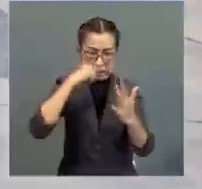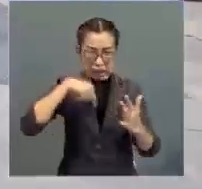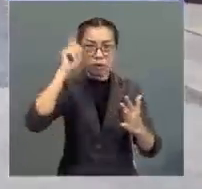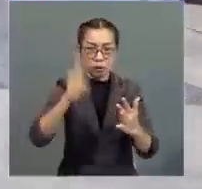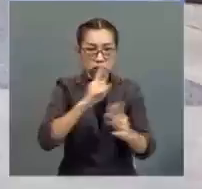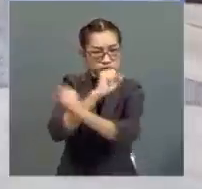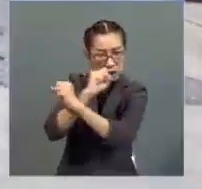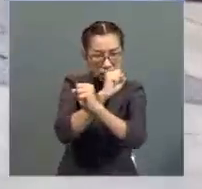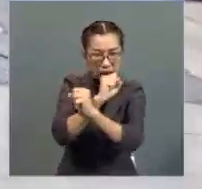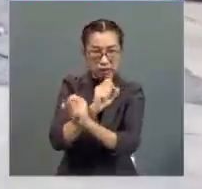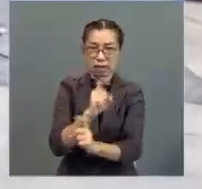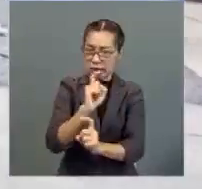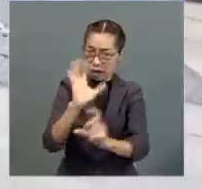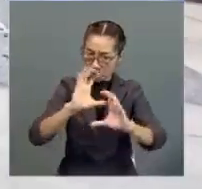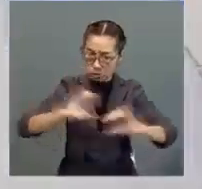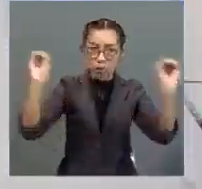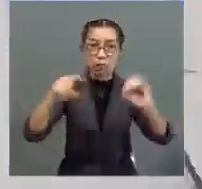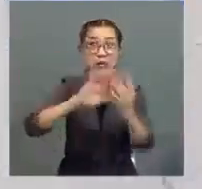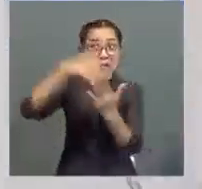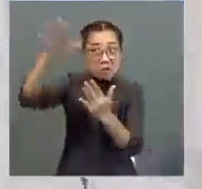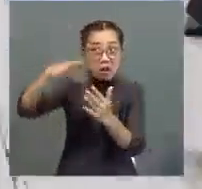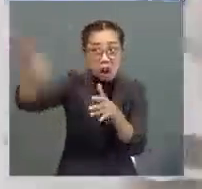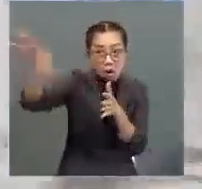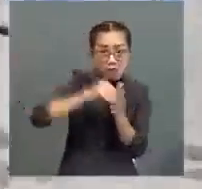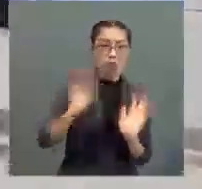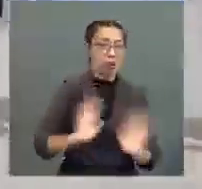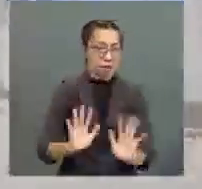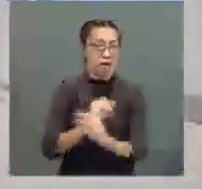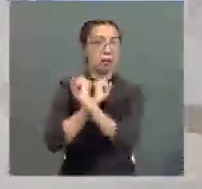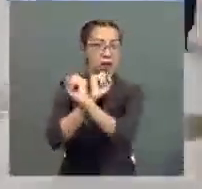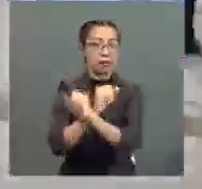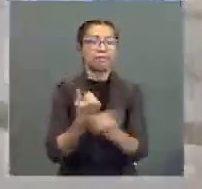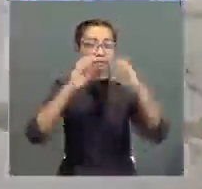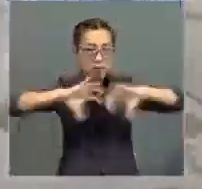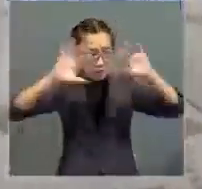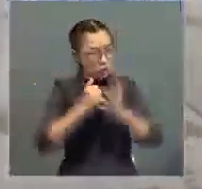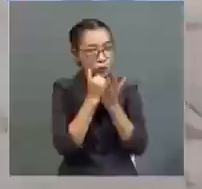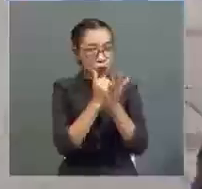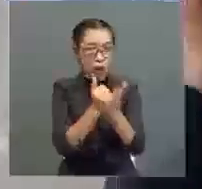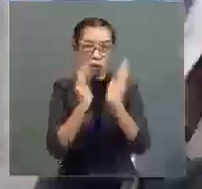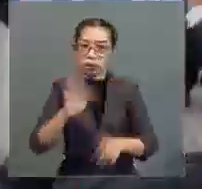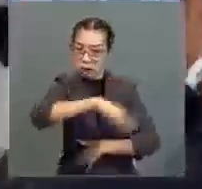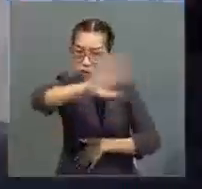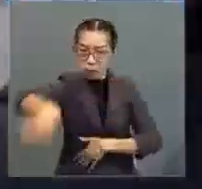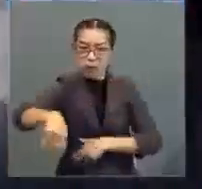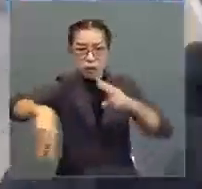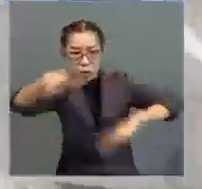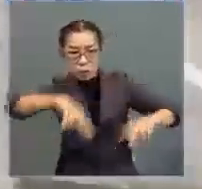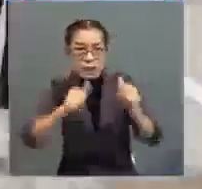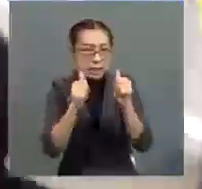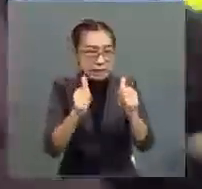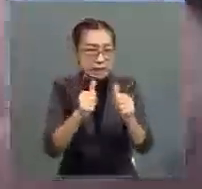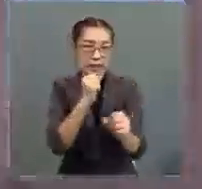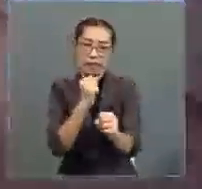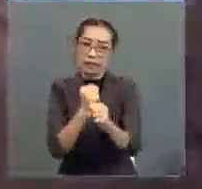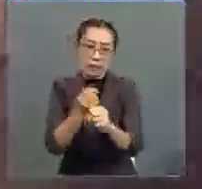สุดรวมถึงต้องระมัดระวังจากภายนอกประเทศด้วยโดยยืนยันว่ารัฐบาลจะดูแลทุกคนให้ดีที่สุดและมากที่สุดเท่าที่สาม